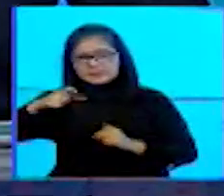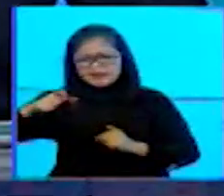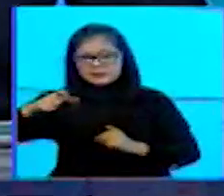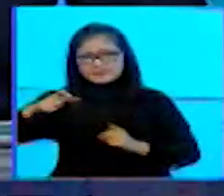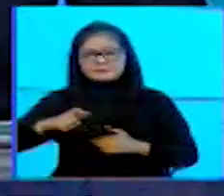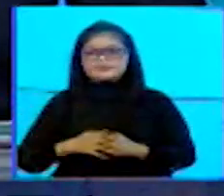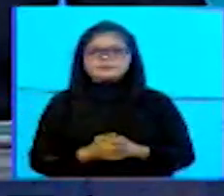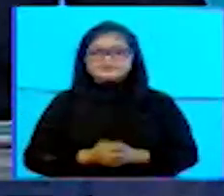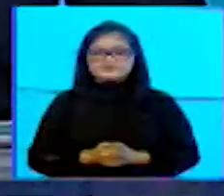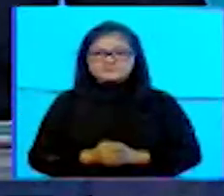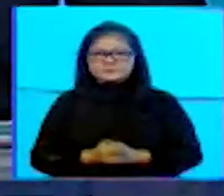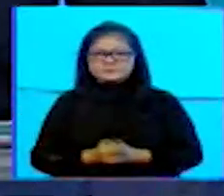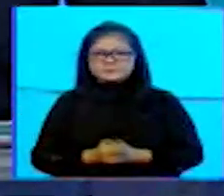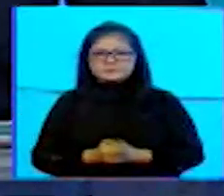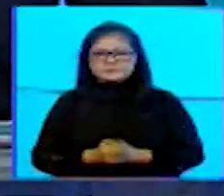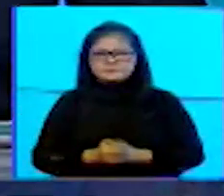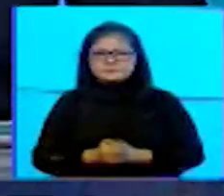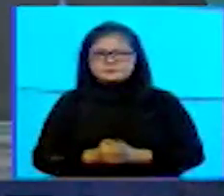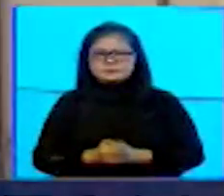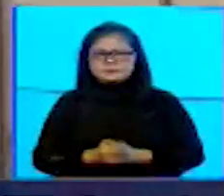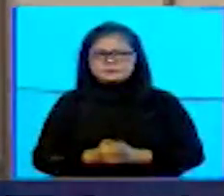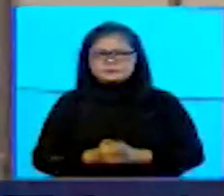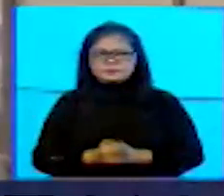PPKM kecamatan.